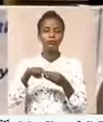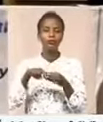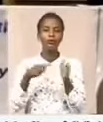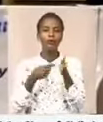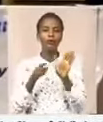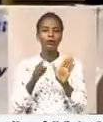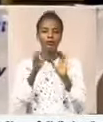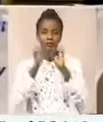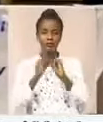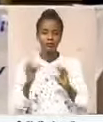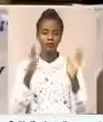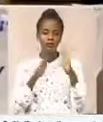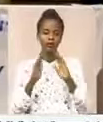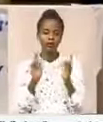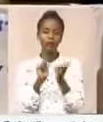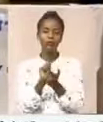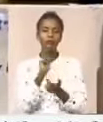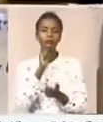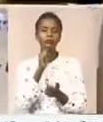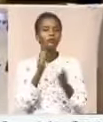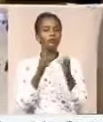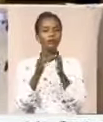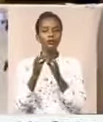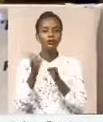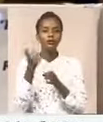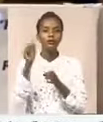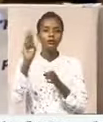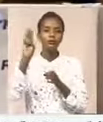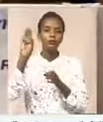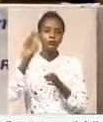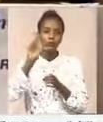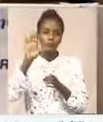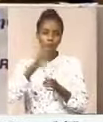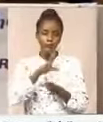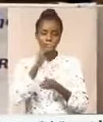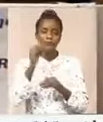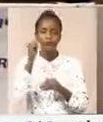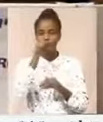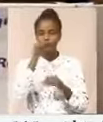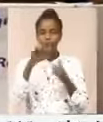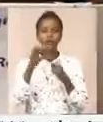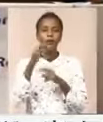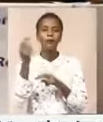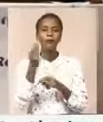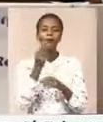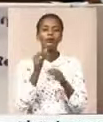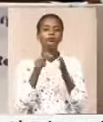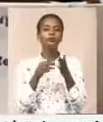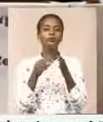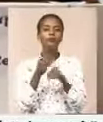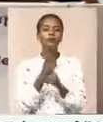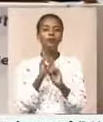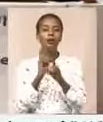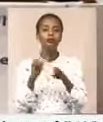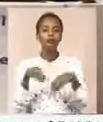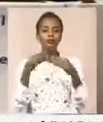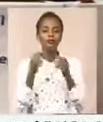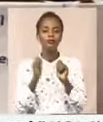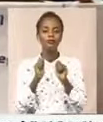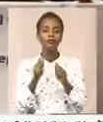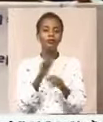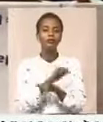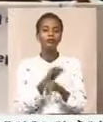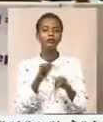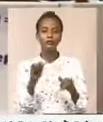የጎላ የጸጥታ ችግር አለማጋጠሙን የገለጸው ኢሰመጉ የኢትዮጵያ ምርጫ ቦርድ ለሚፈጠሩ ችግሮች ምላሽ የሰጠበት ፍጥነት